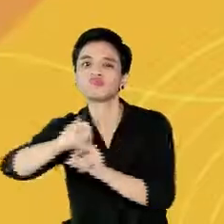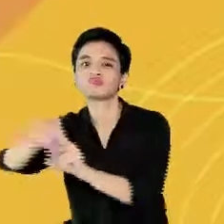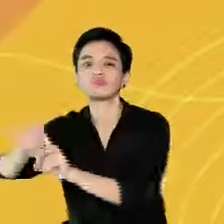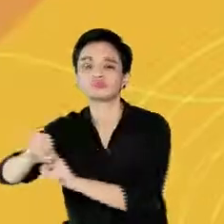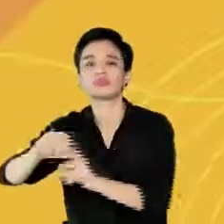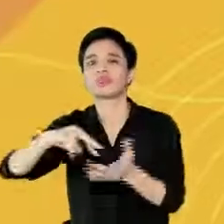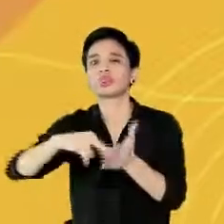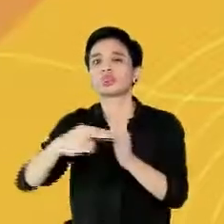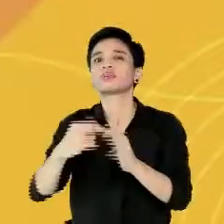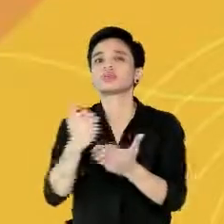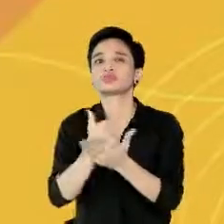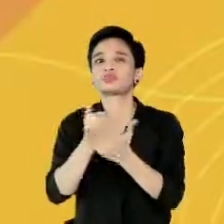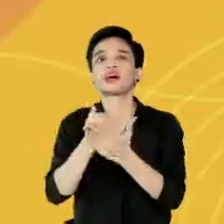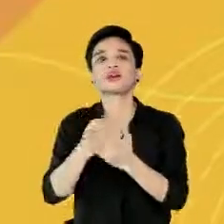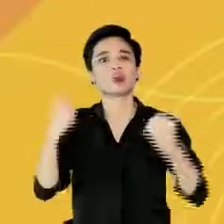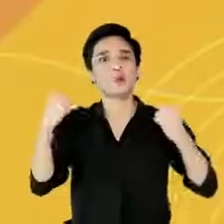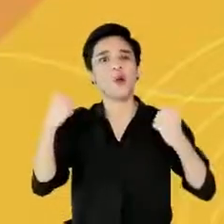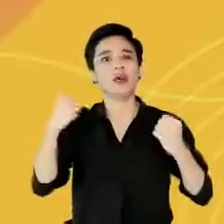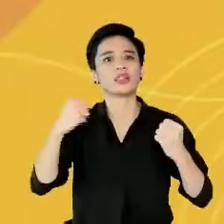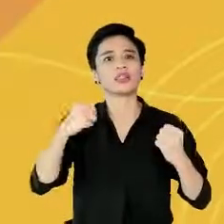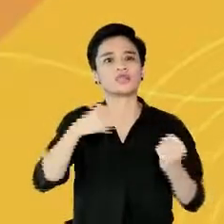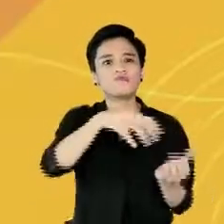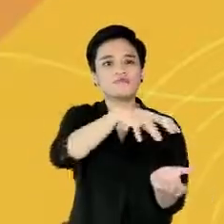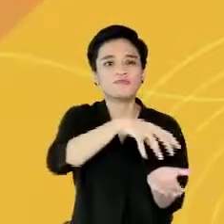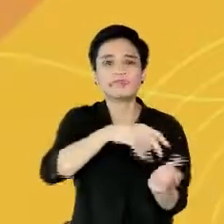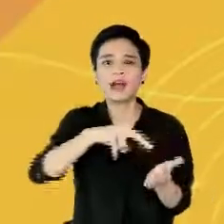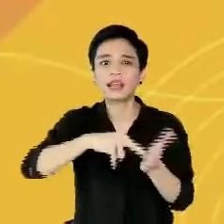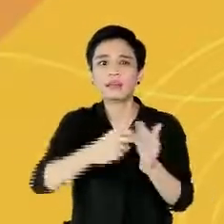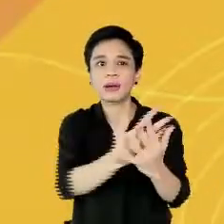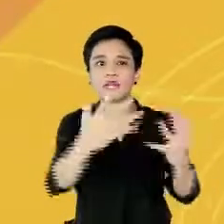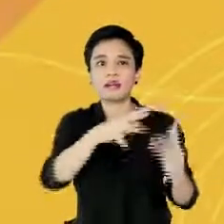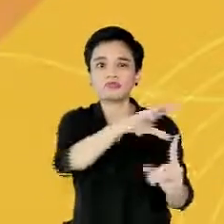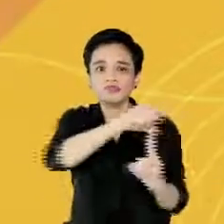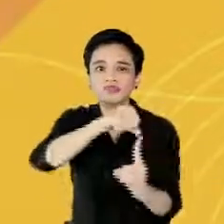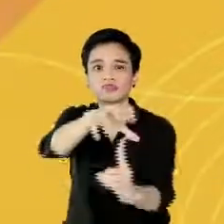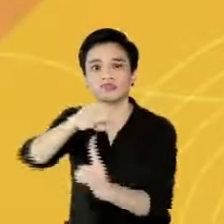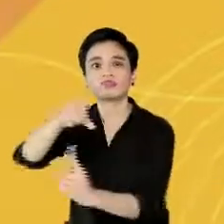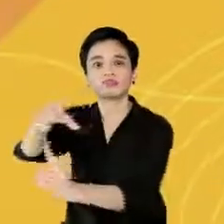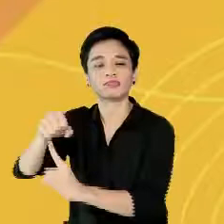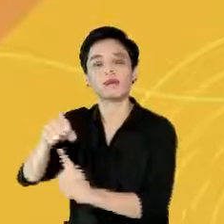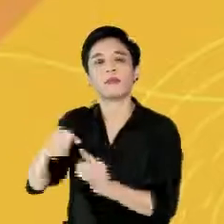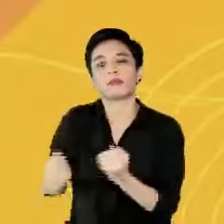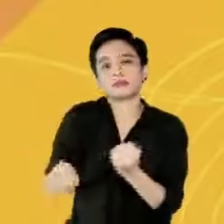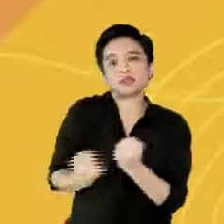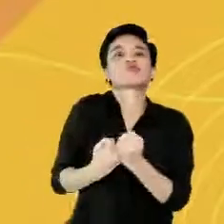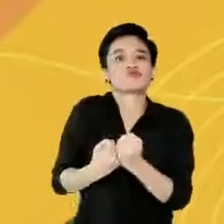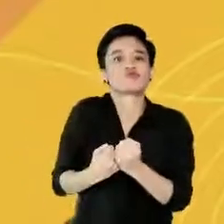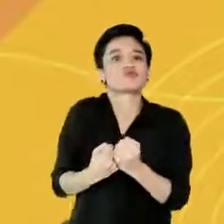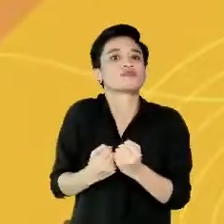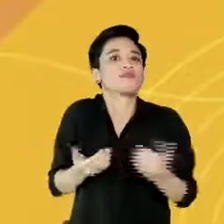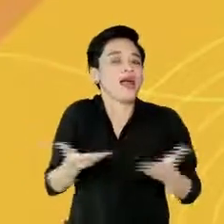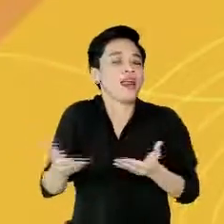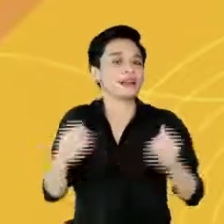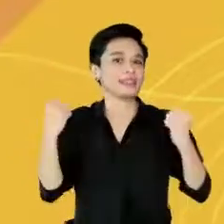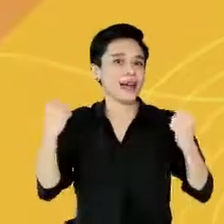positif untuk mengajak mengimbau terhadap kesehatan meningkatkan